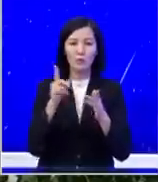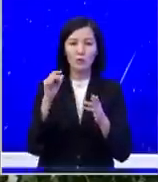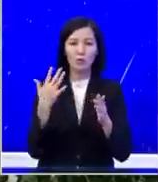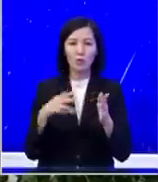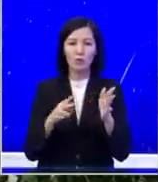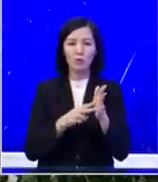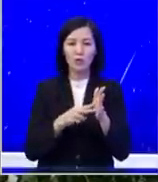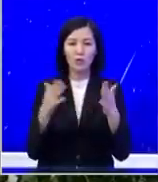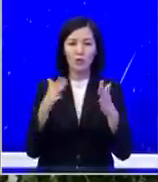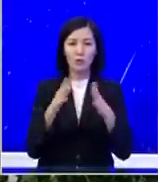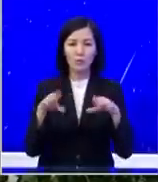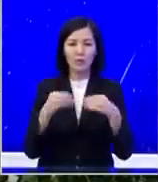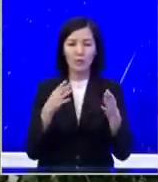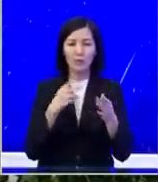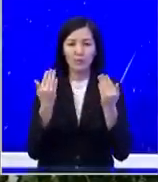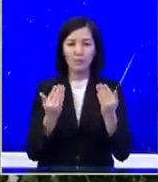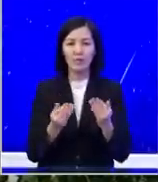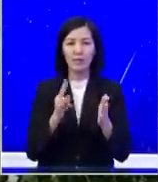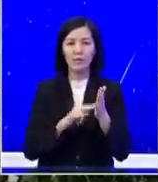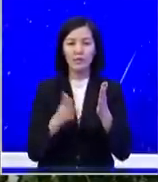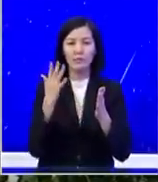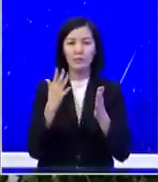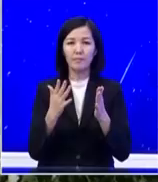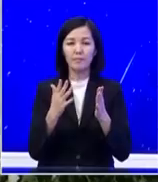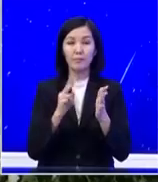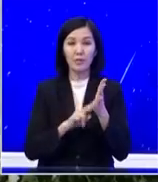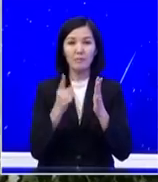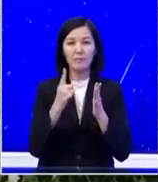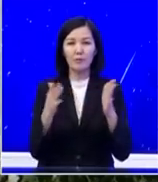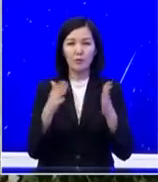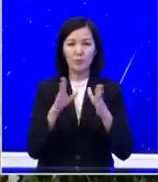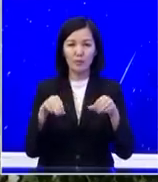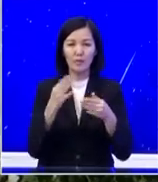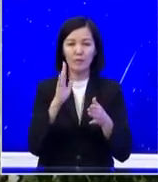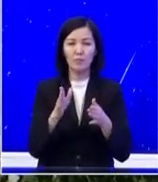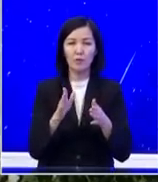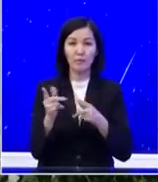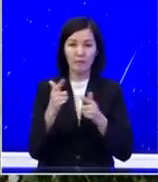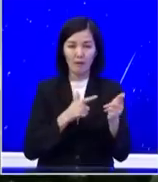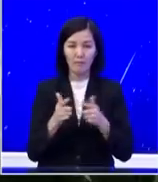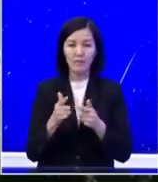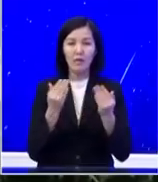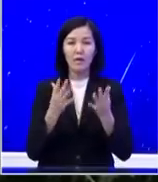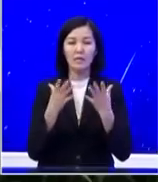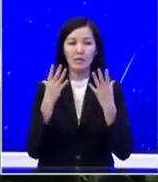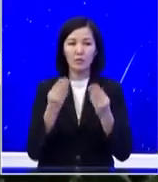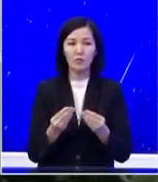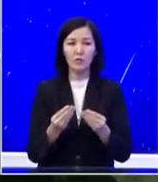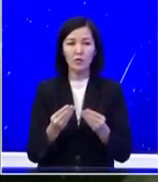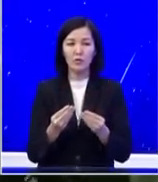үйді кілттерін тапсырдық. Биылғы жыл 71 үйді тапсыруға дайынбыз. Қазір кезде